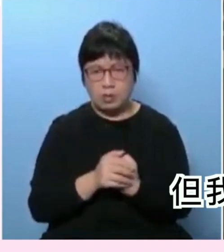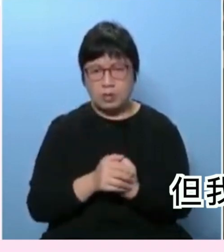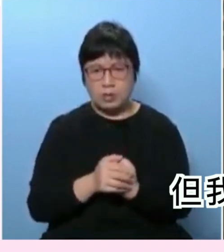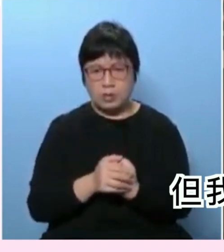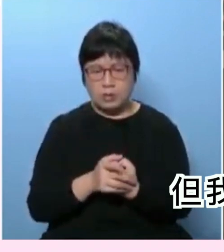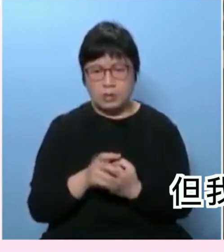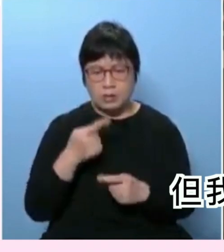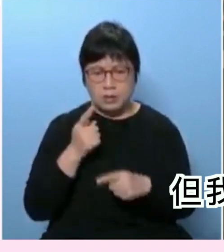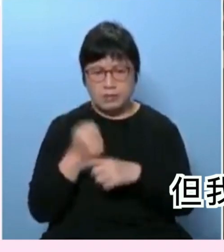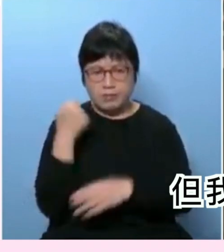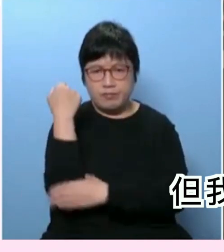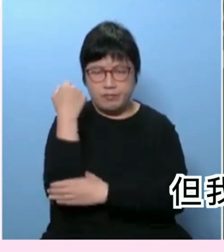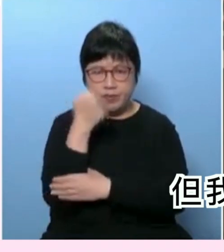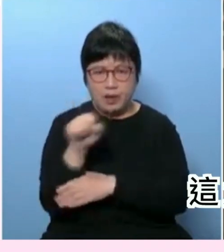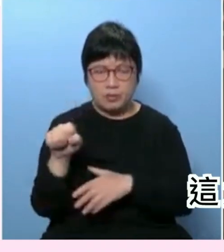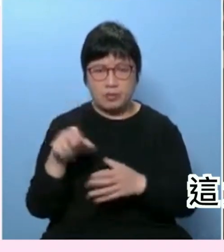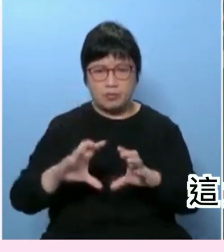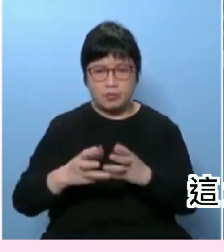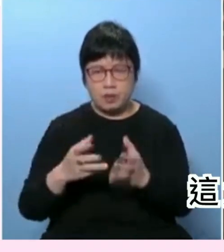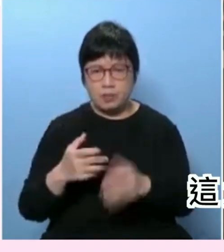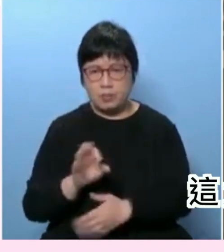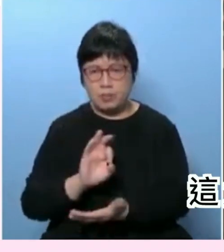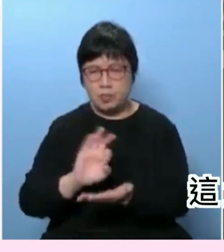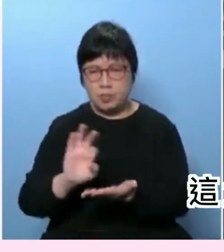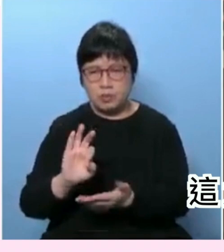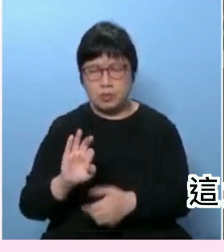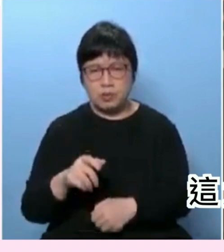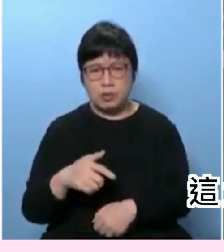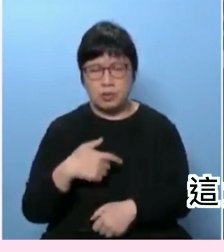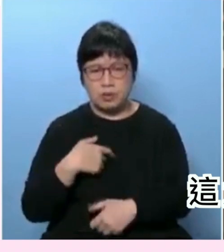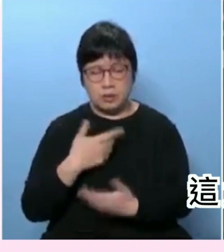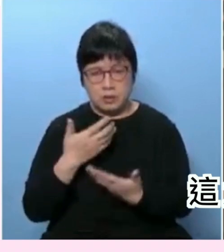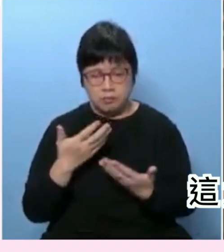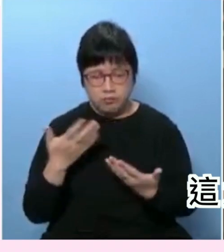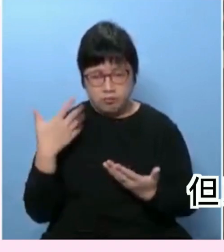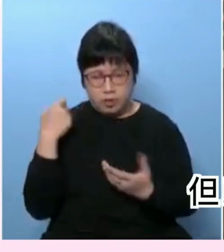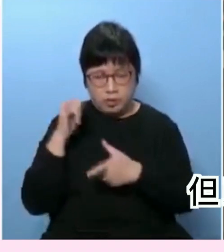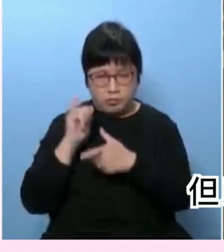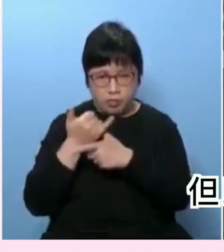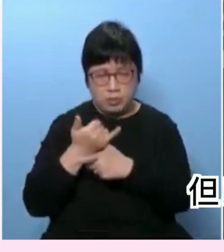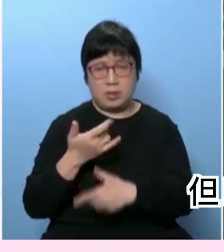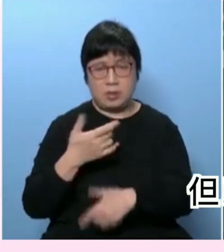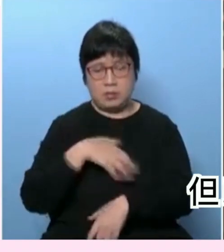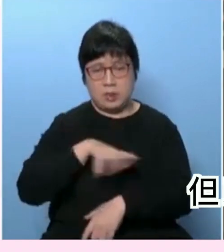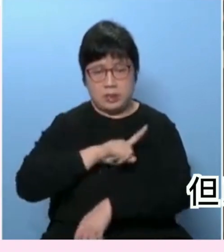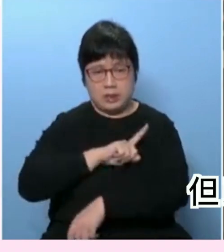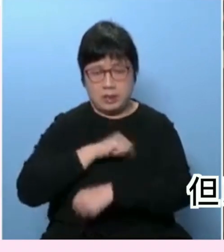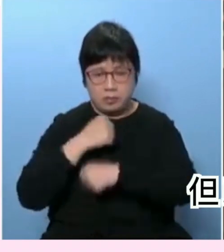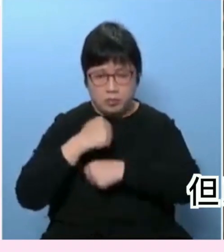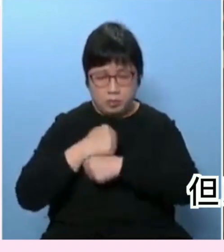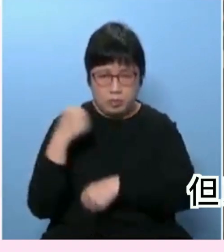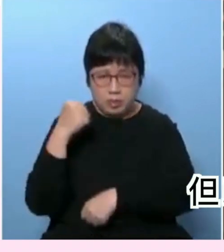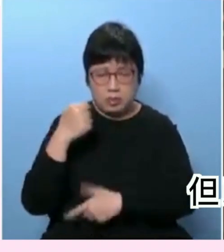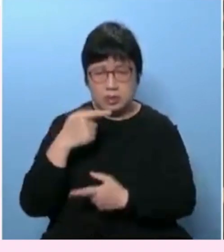冇咗反對派喺搞搞震好耐噶啦喎，啲大半年我哋已經係靠曬我哋自己喺度盡量做啊。但係如果政府呢種態度咧，唔係真